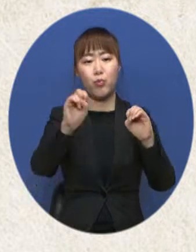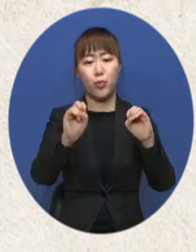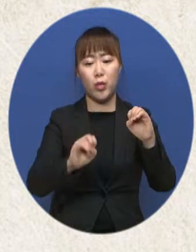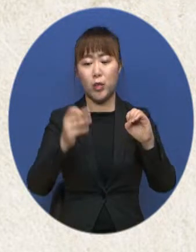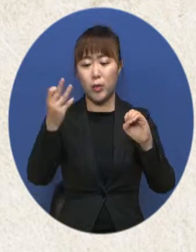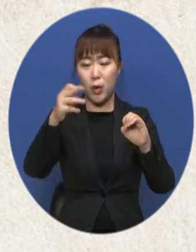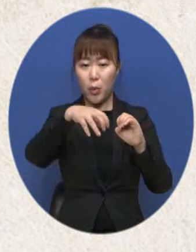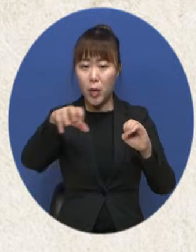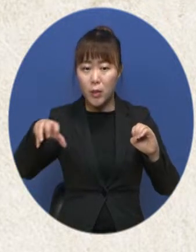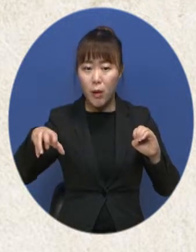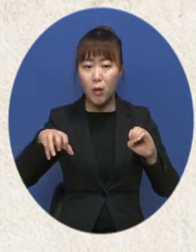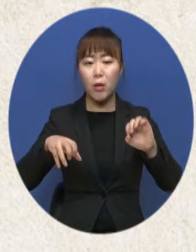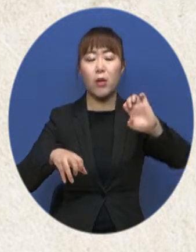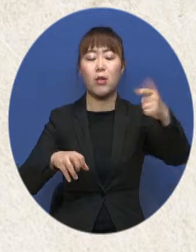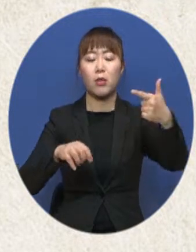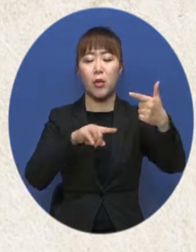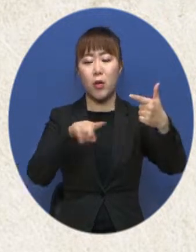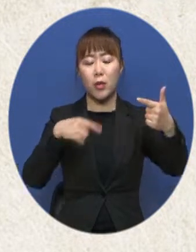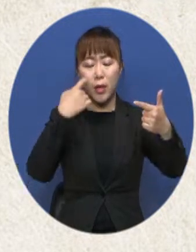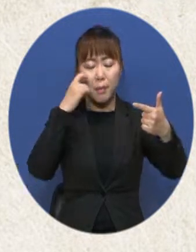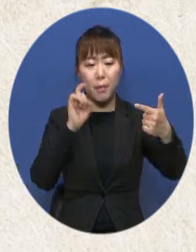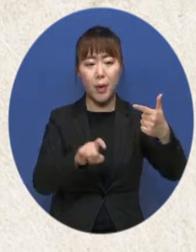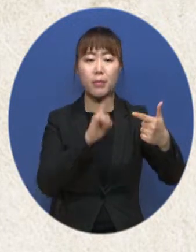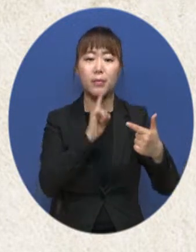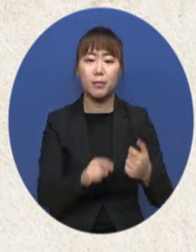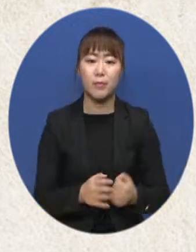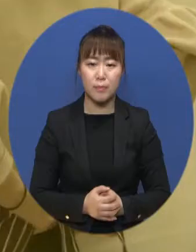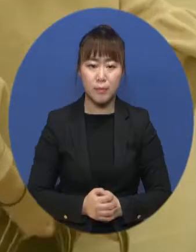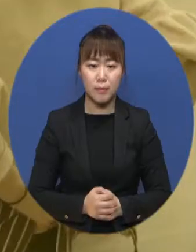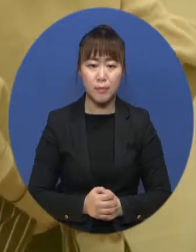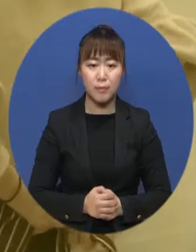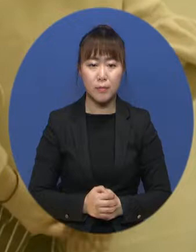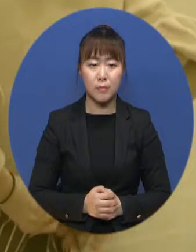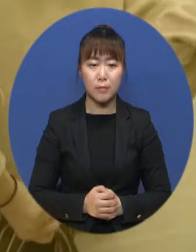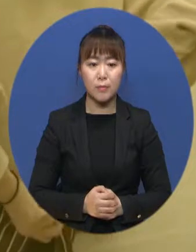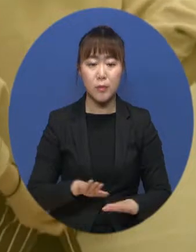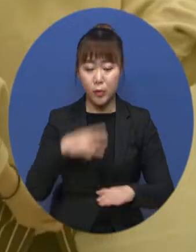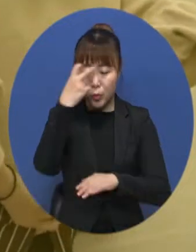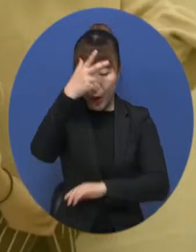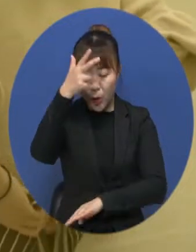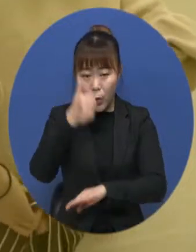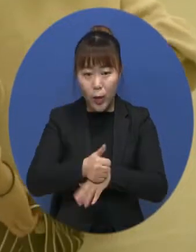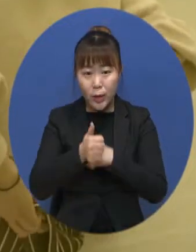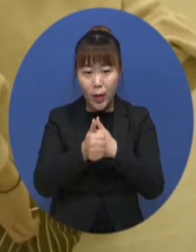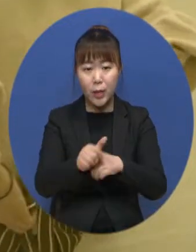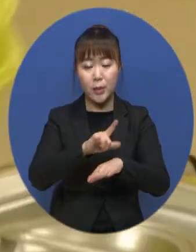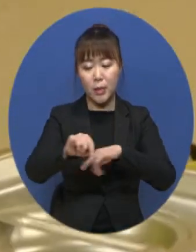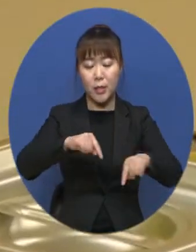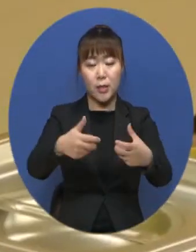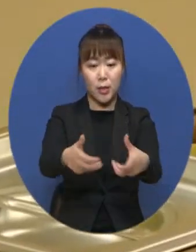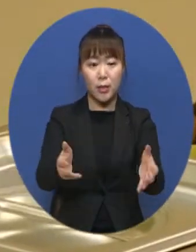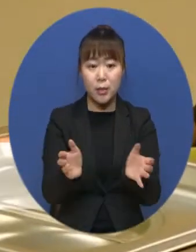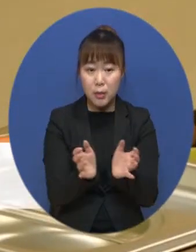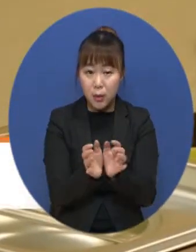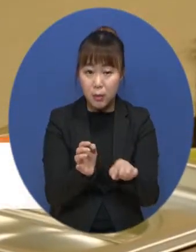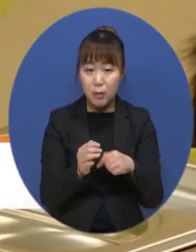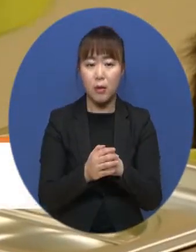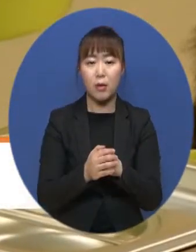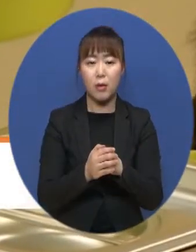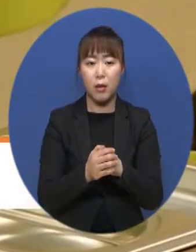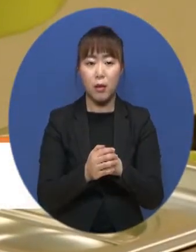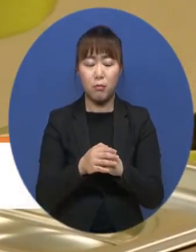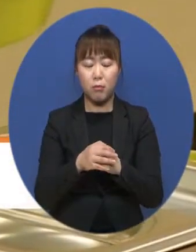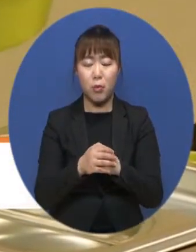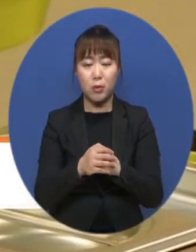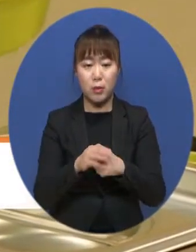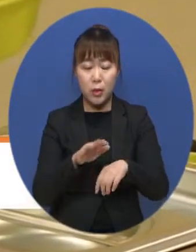13곳에서 16건을 적발했다고 밝혔습니다. 이번 조사 결과에 따라 지방자치단체는 이의신청과